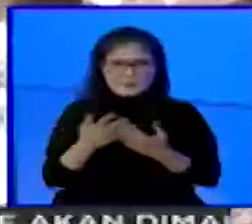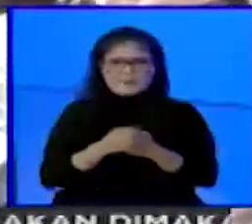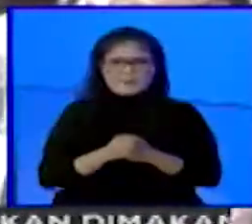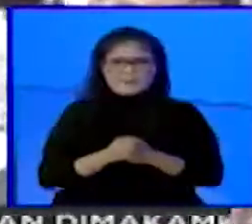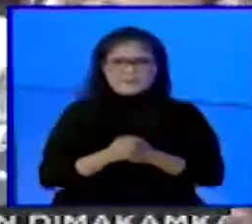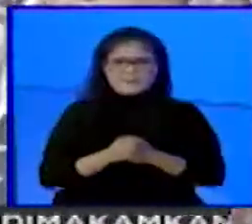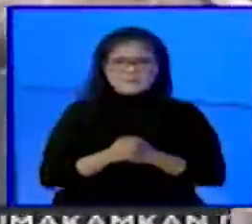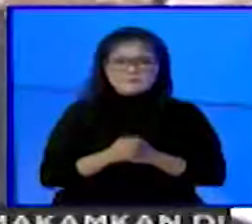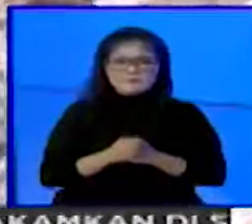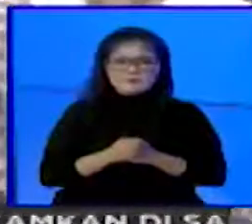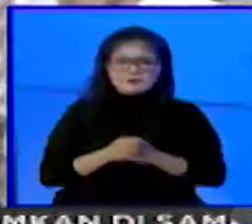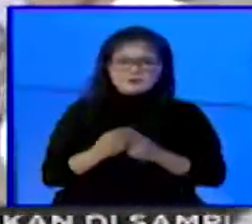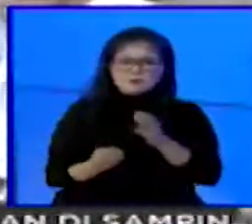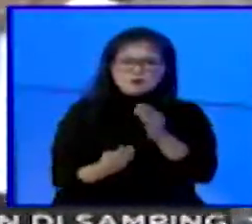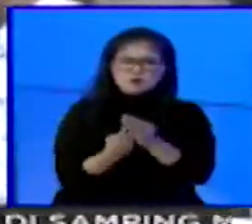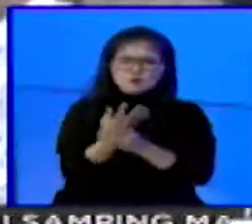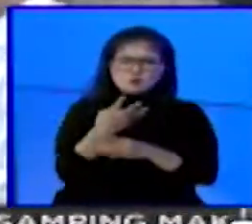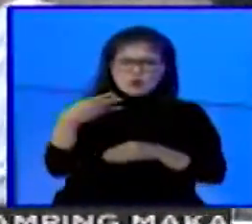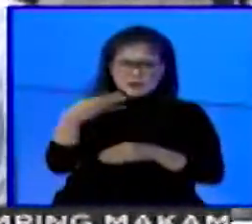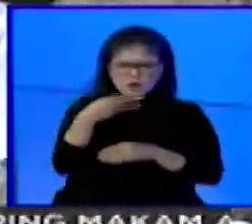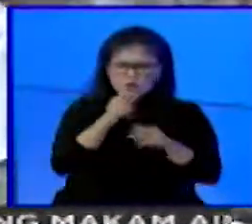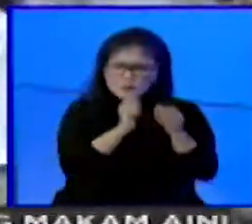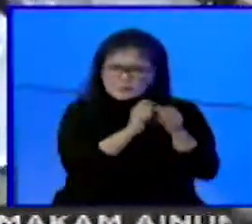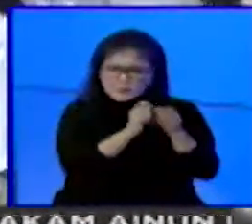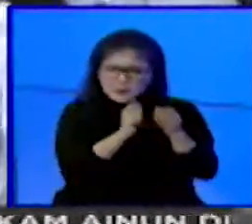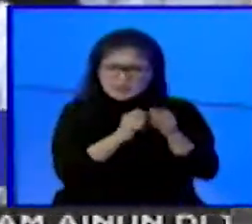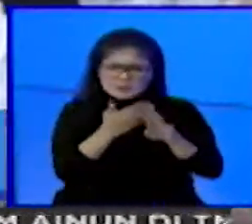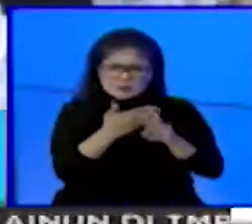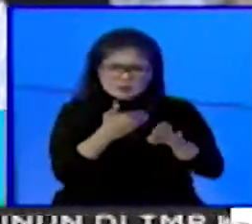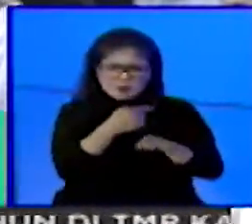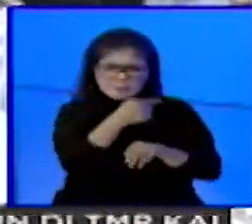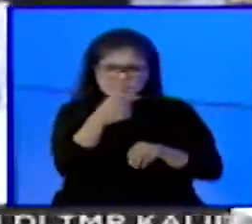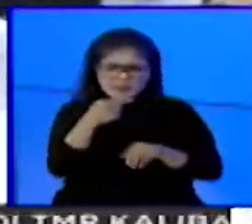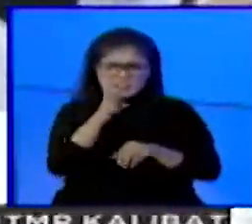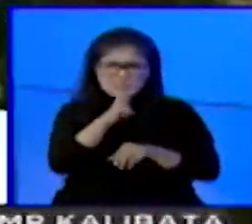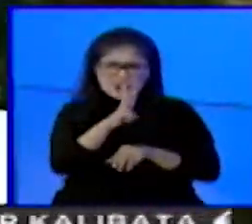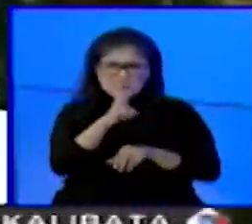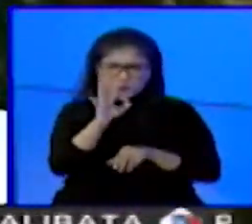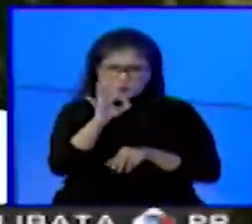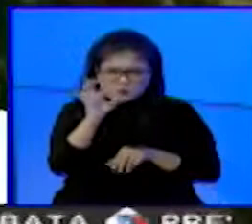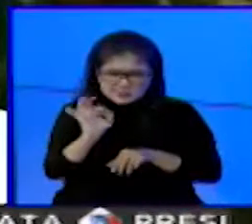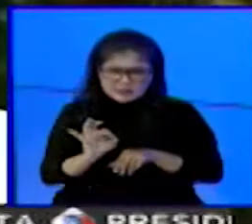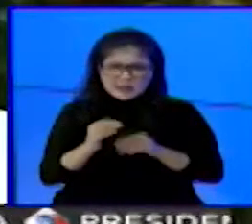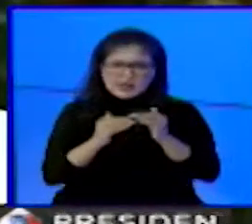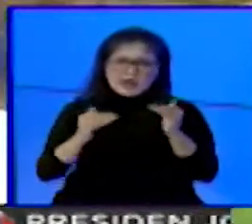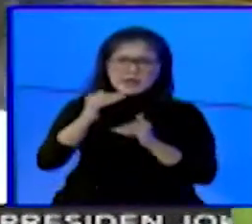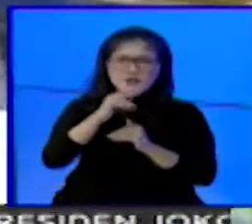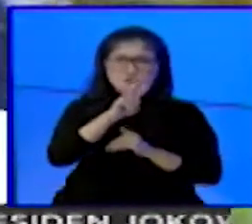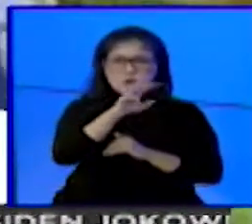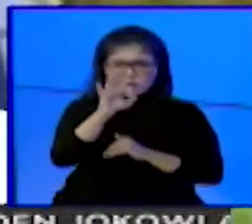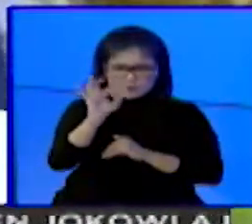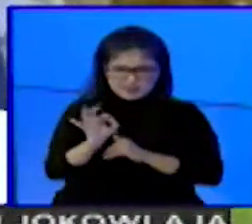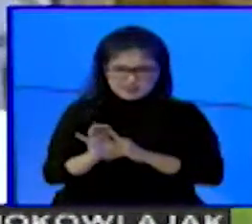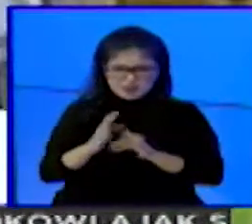Tak hanya itu, pertumbuhan ekonomi menunjukkan perbaikan dari yang sebelumnya minus 13% menjadi 2%. Angka inflasi pun sukses diturunkan